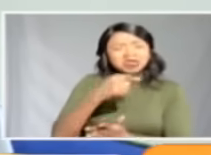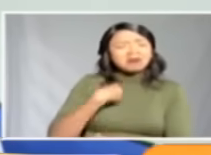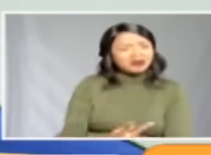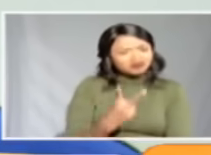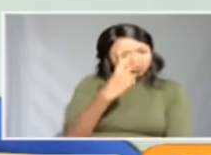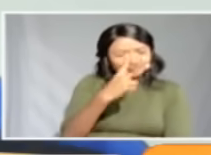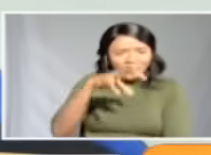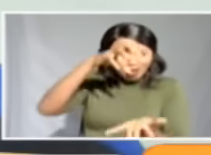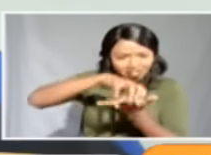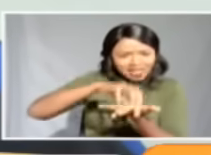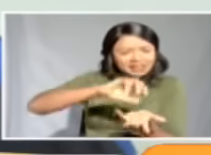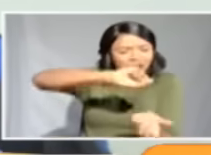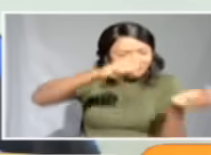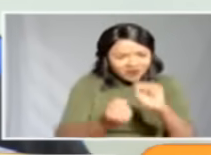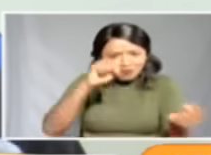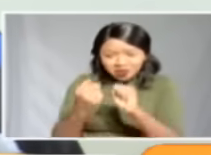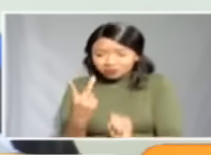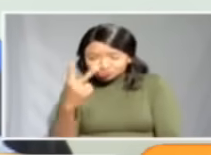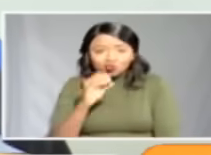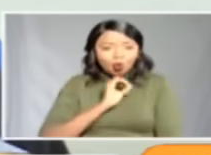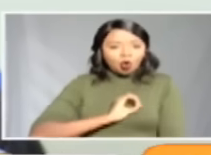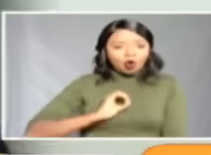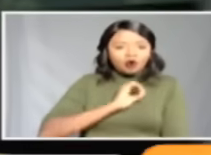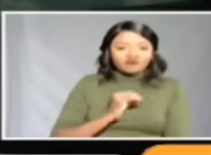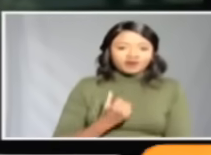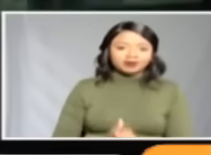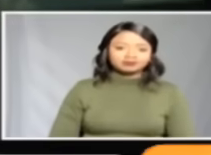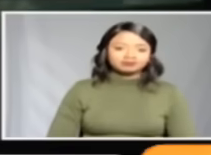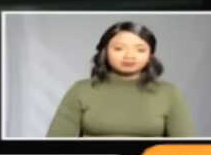mawili ya kunajisi watoto wawili mayatima.